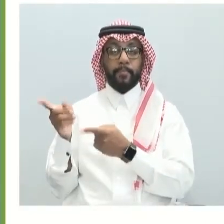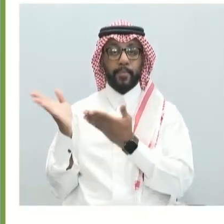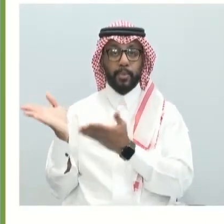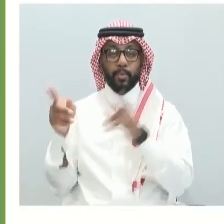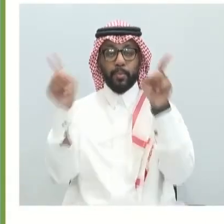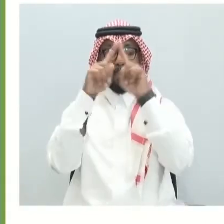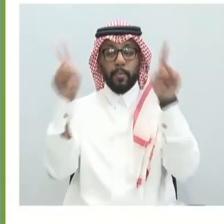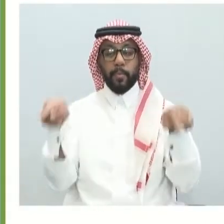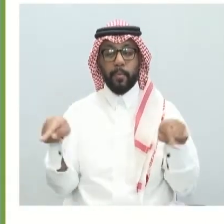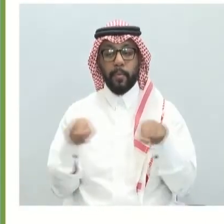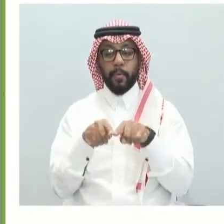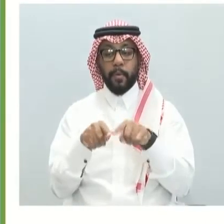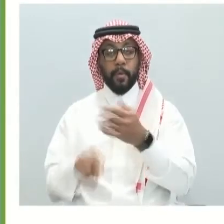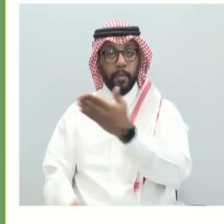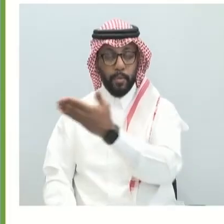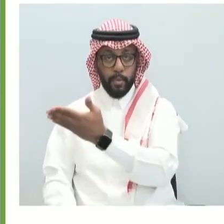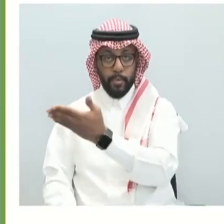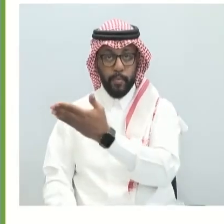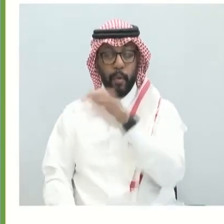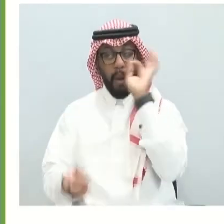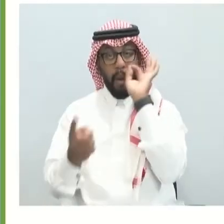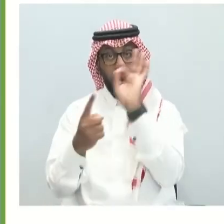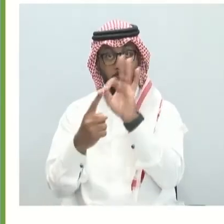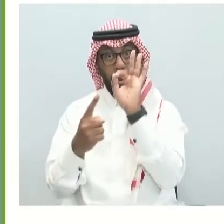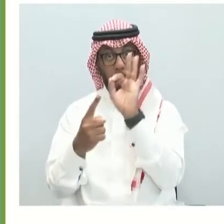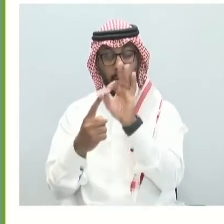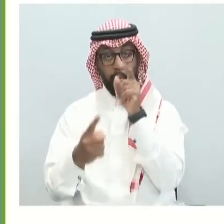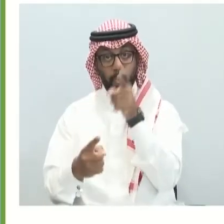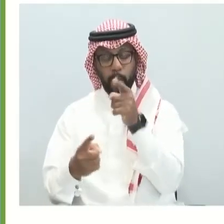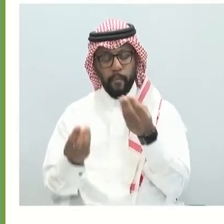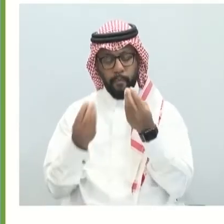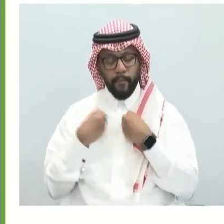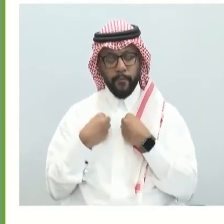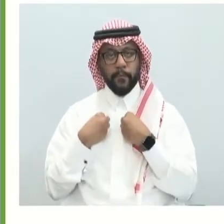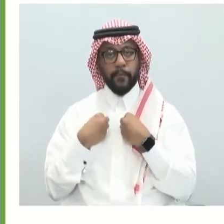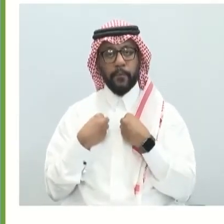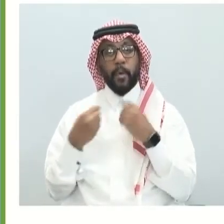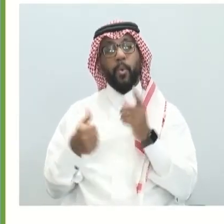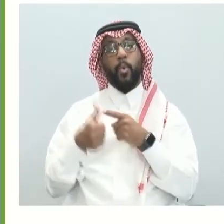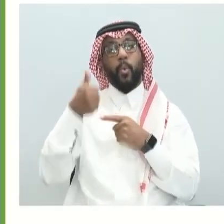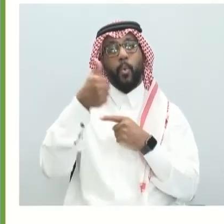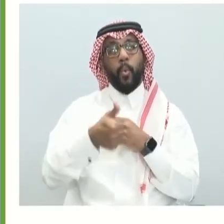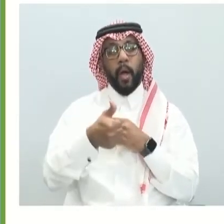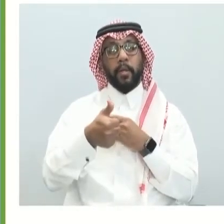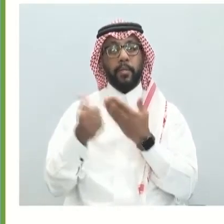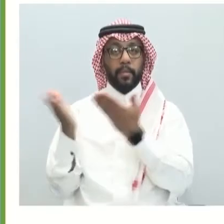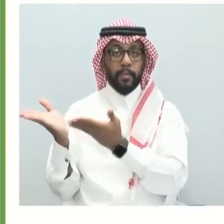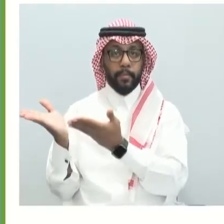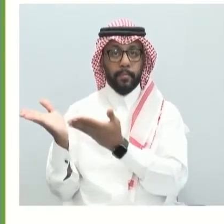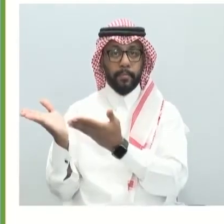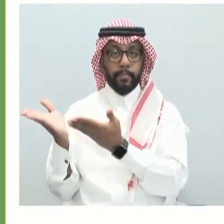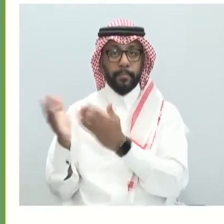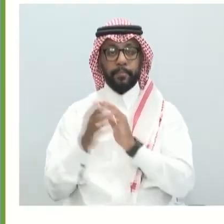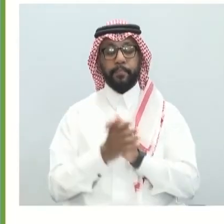الشاشه لاحظ معي جيدا هذه هي الفكره الاولى التي جاءت في النص